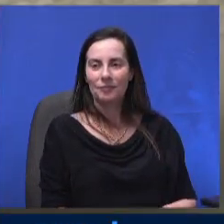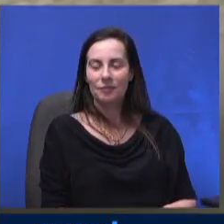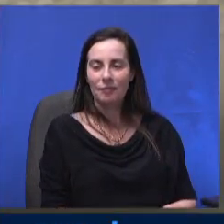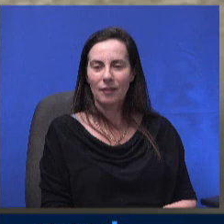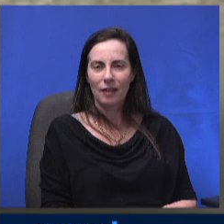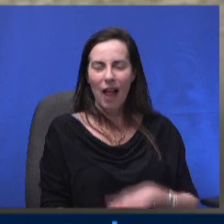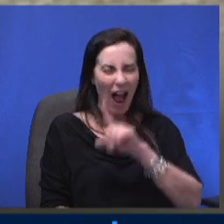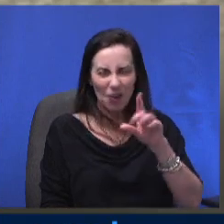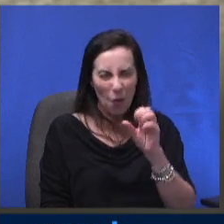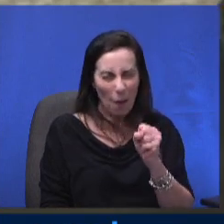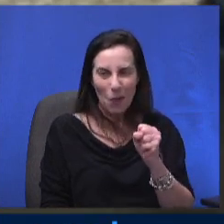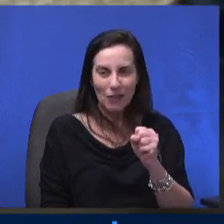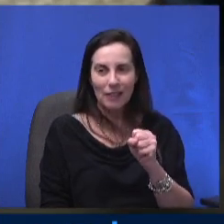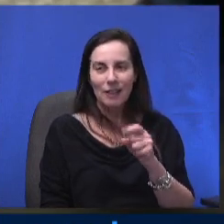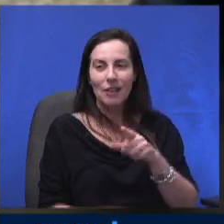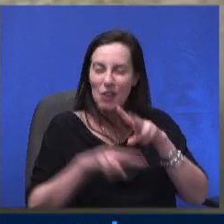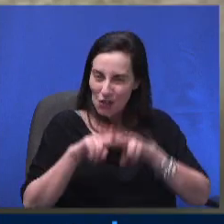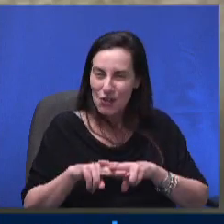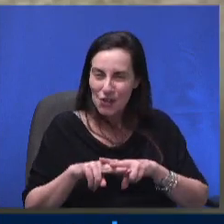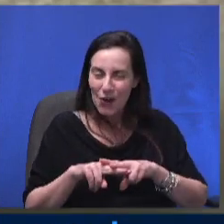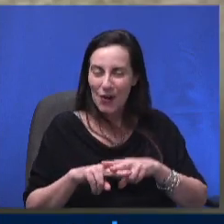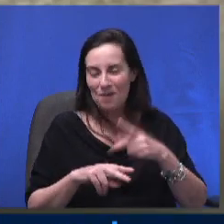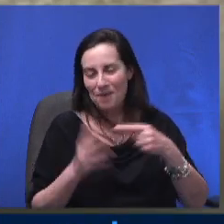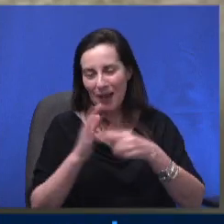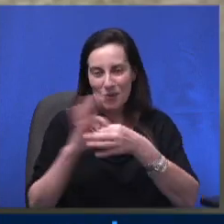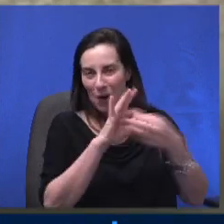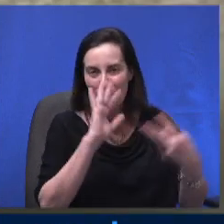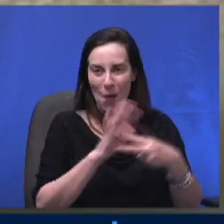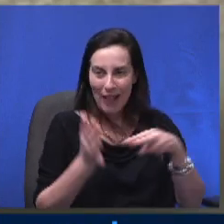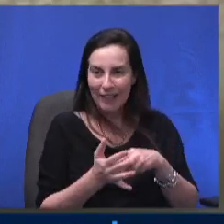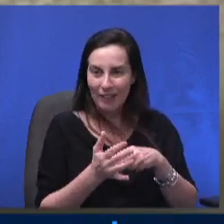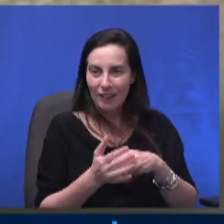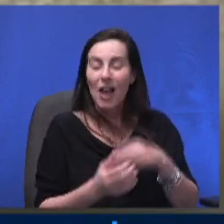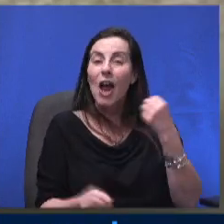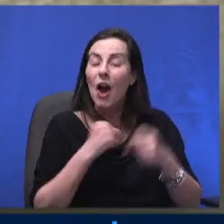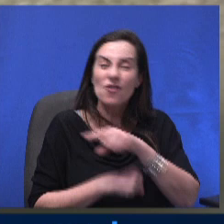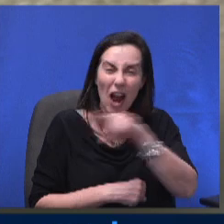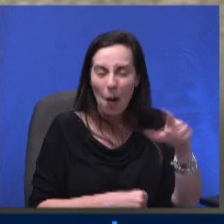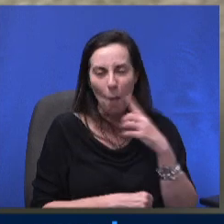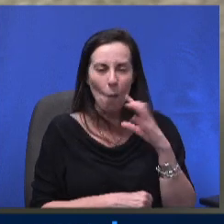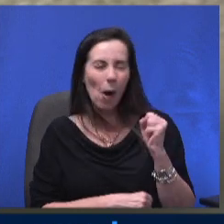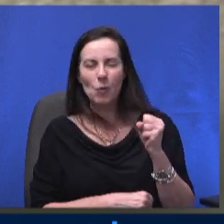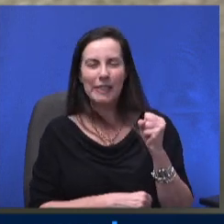ביטוי שישמר בדברי ימי הפוליטיקה הישראלית. קשה, קשה לכם החמוצים.